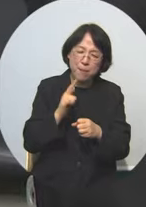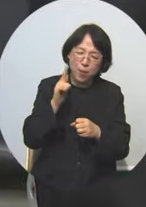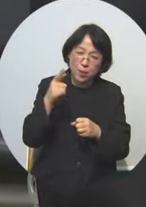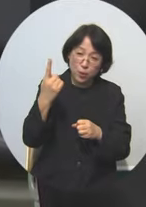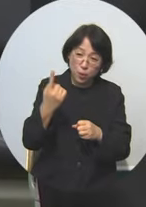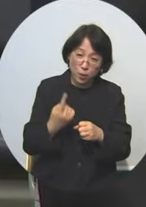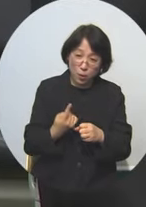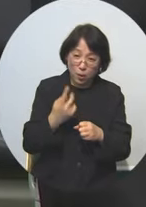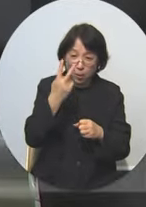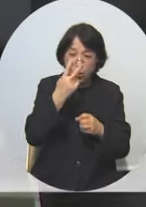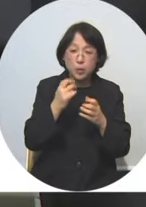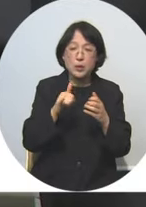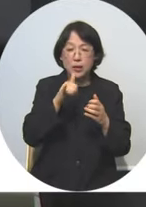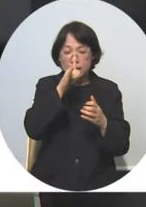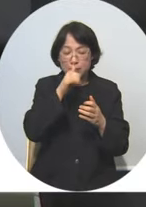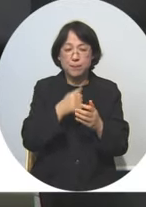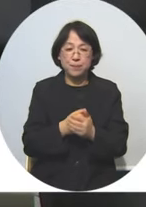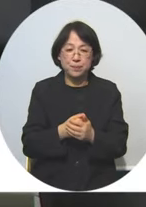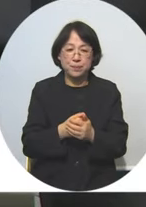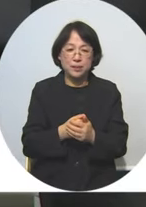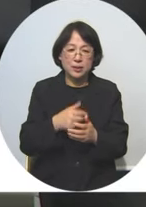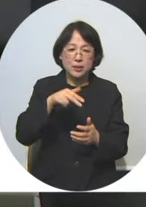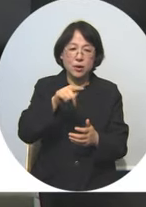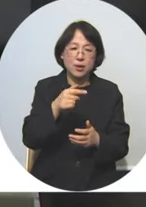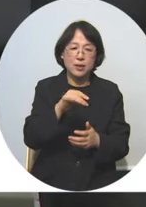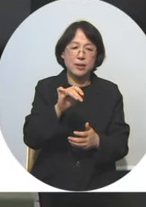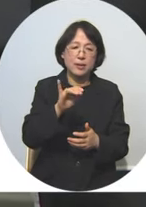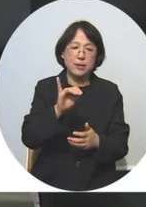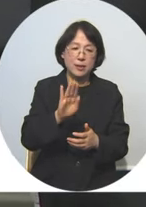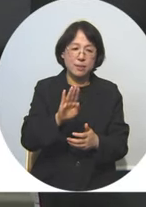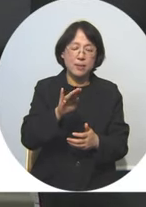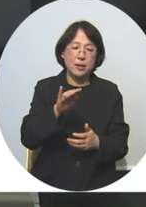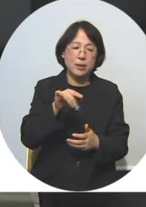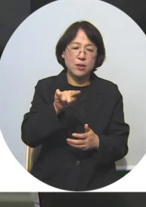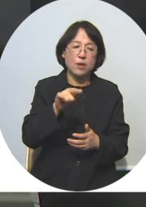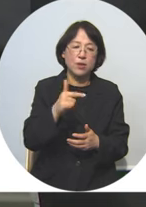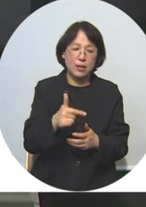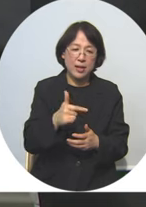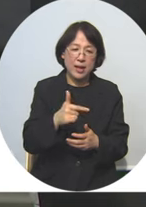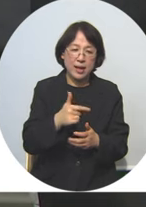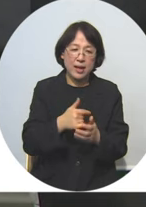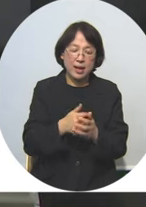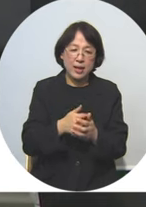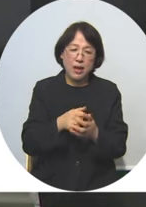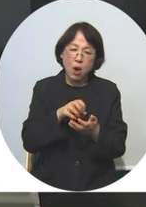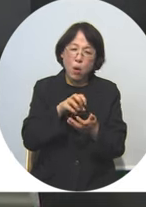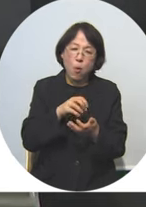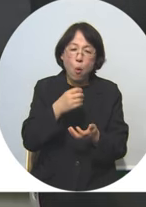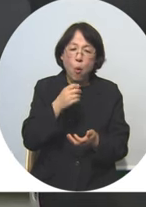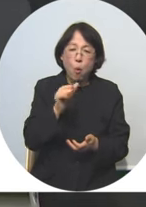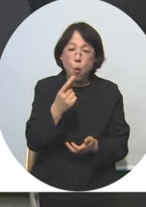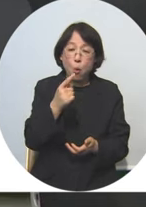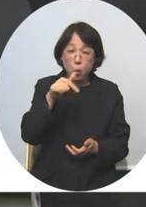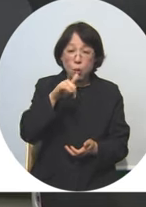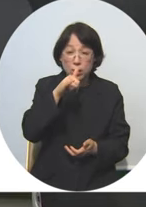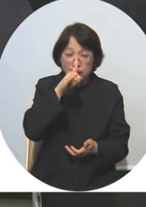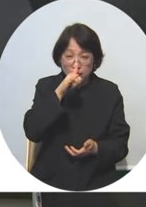있습니다. 전립선에 종양이 있다고, 근데 원래 다니던 동네 병원 원장님이